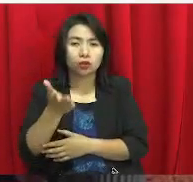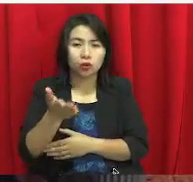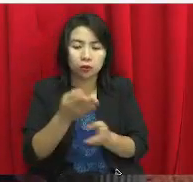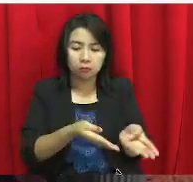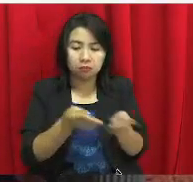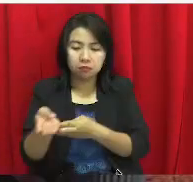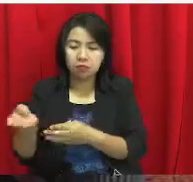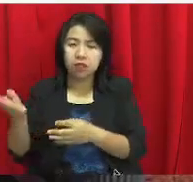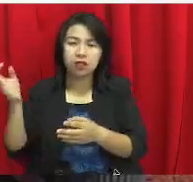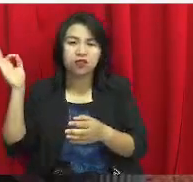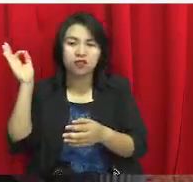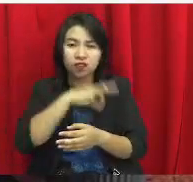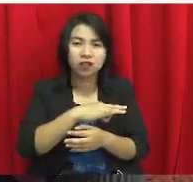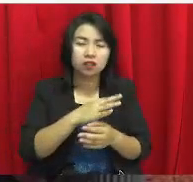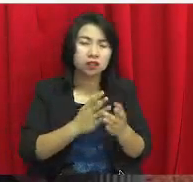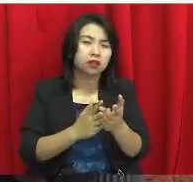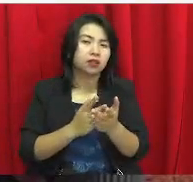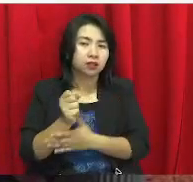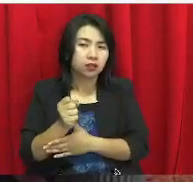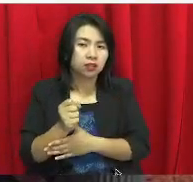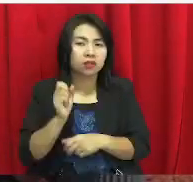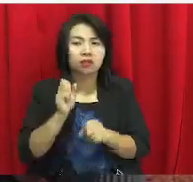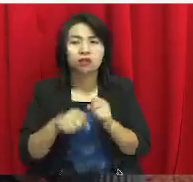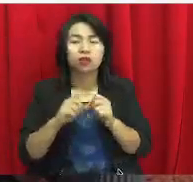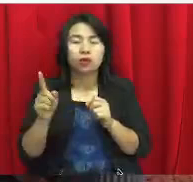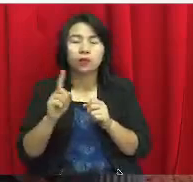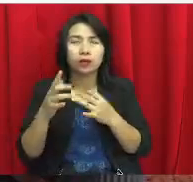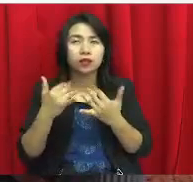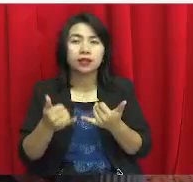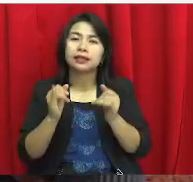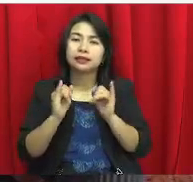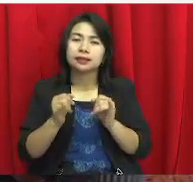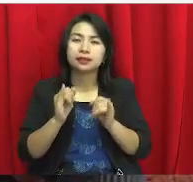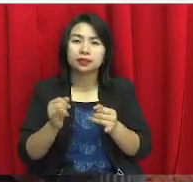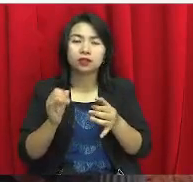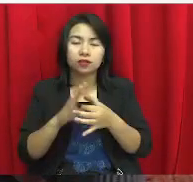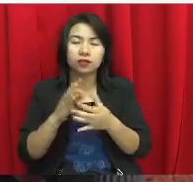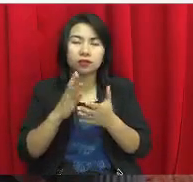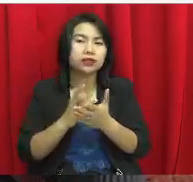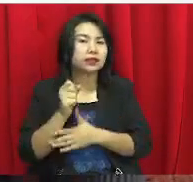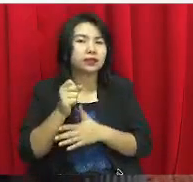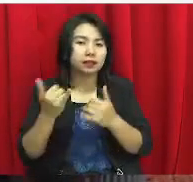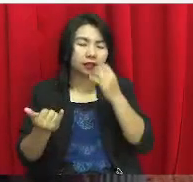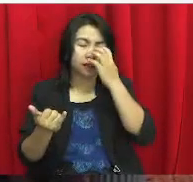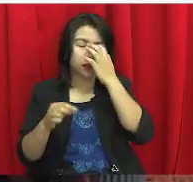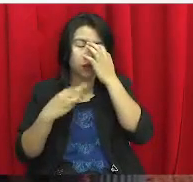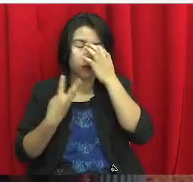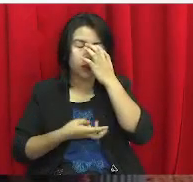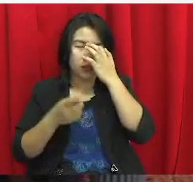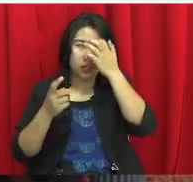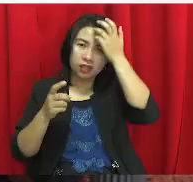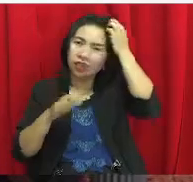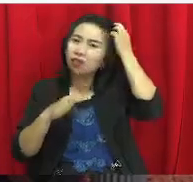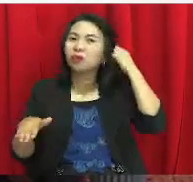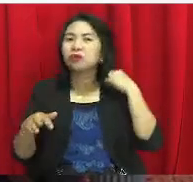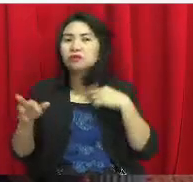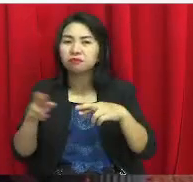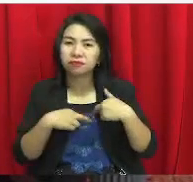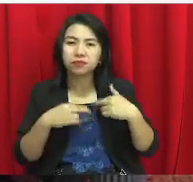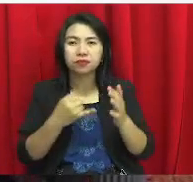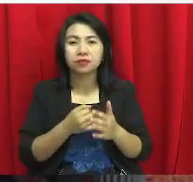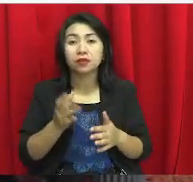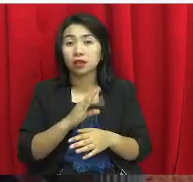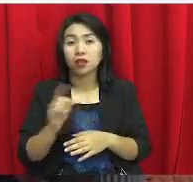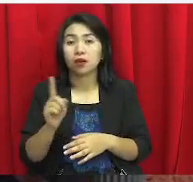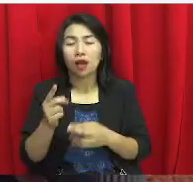righteousness. Kaya yung instruction ng righteousness sana na nanggagaling salita ng Diyos, hindi natin natatanggap. Yeah. Kaya ngayon, ang